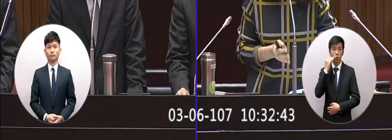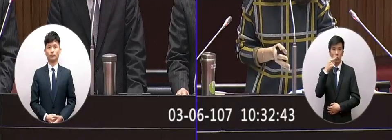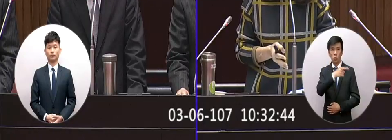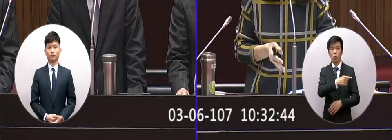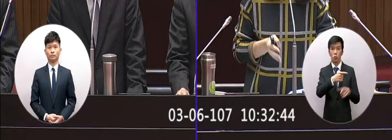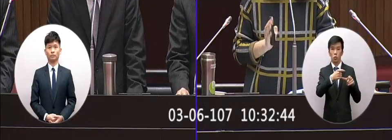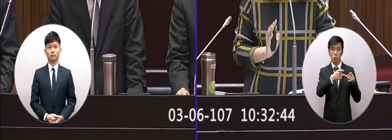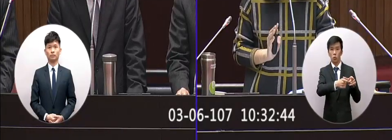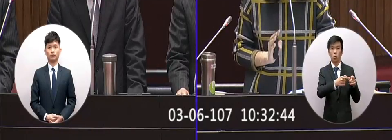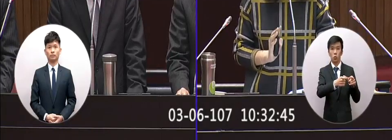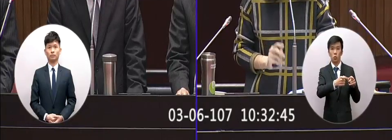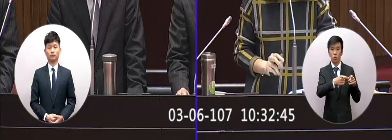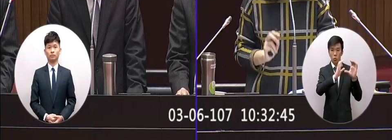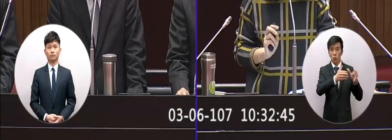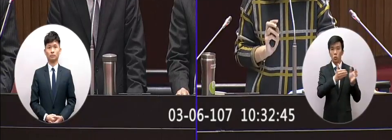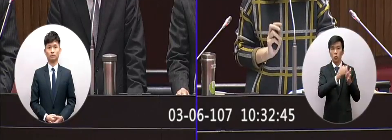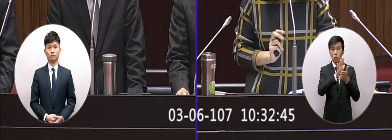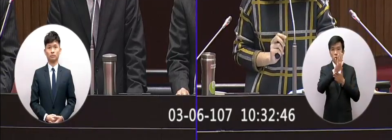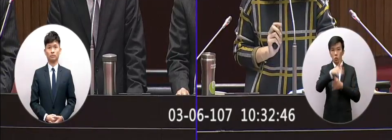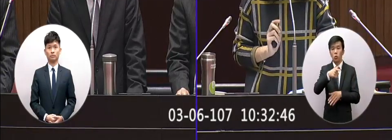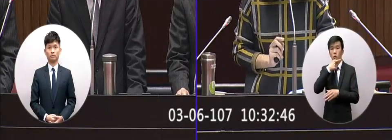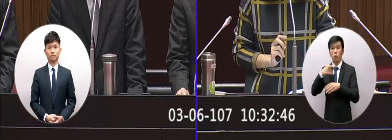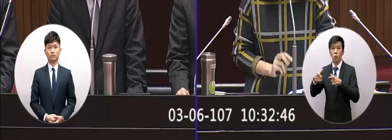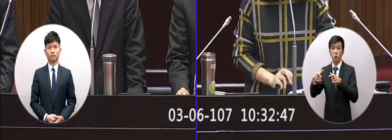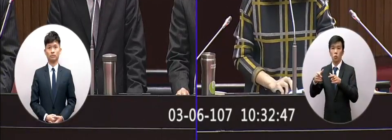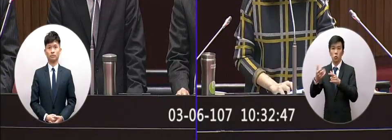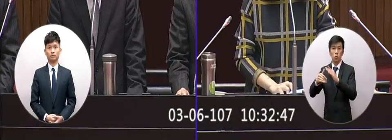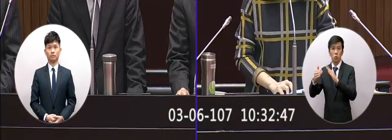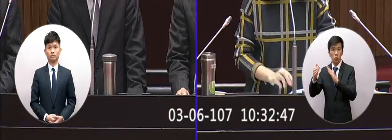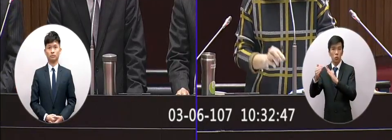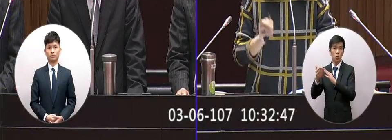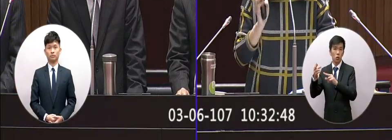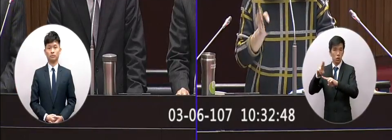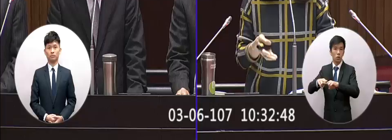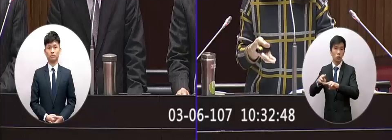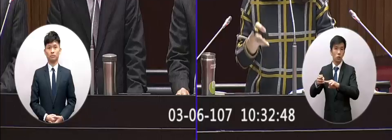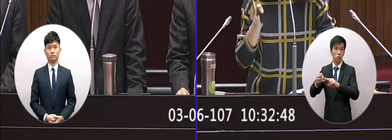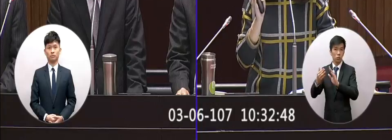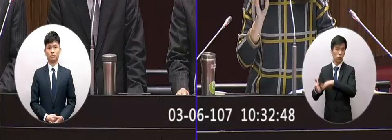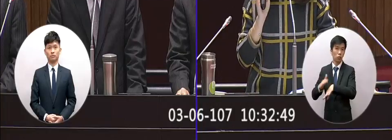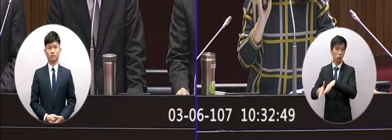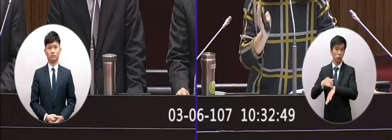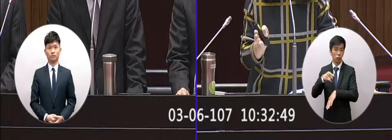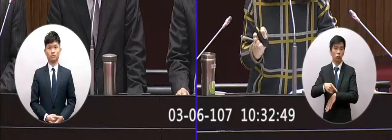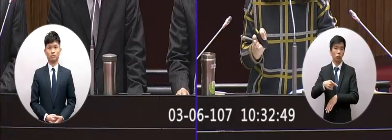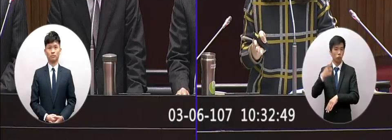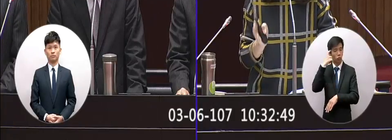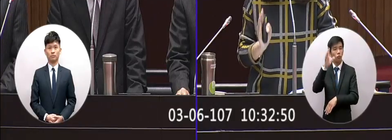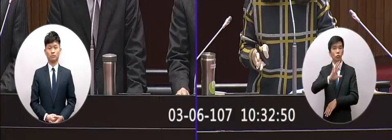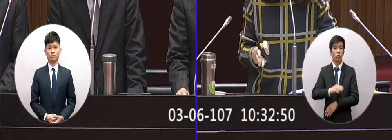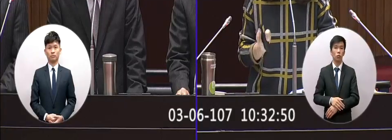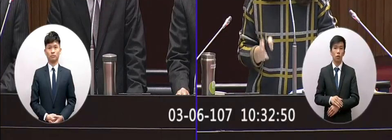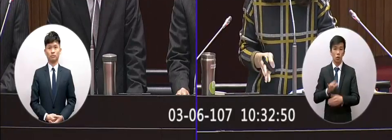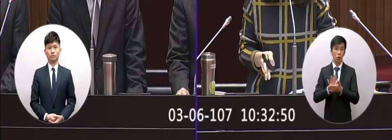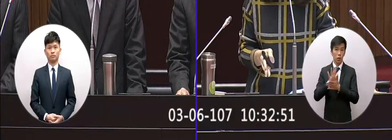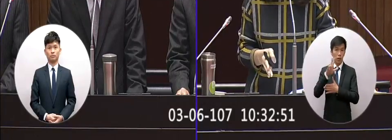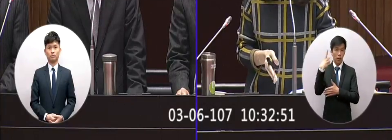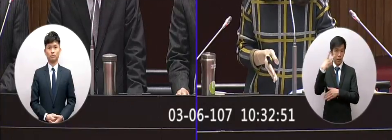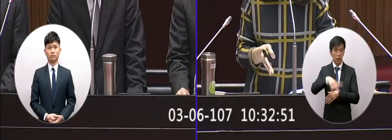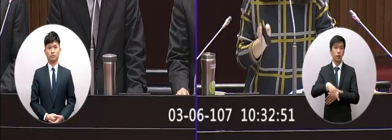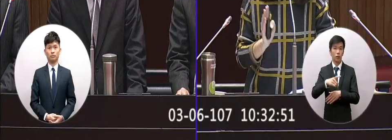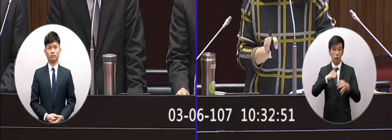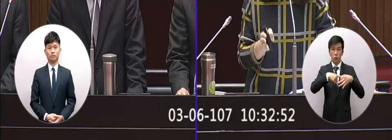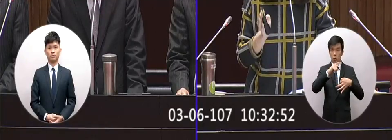倒一间私幼所以这件事情我特别在这边再提出来了那未来到底是要非营利幼儿园加速的推